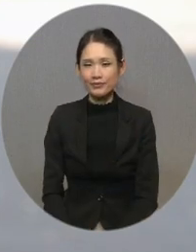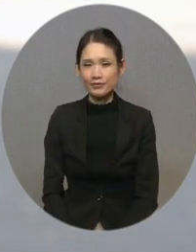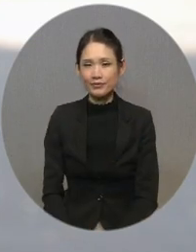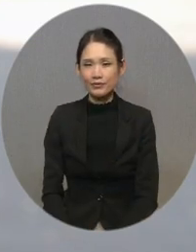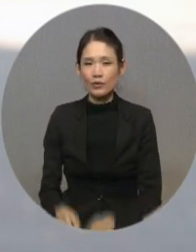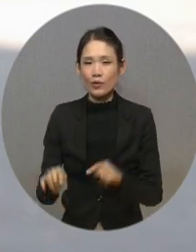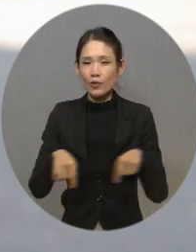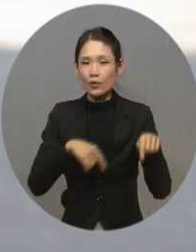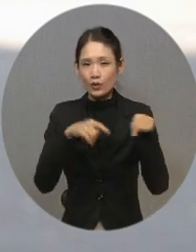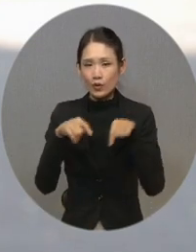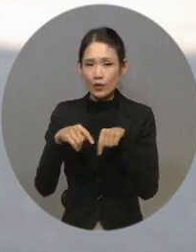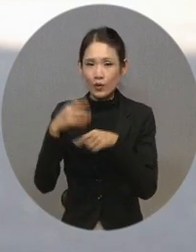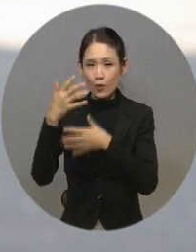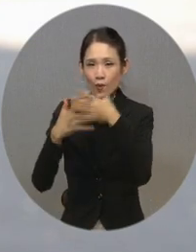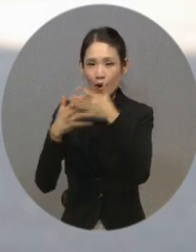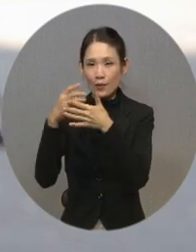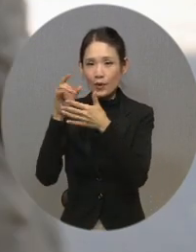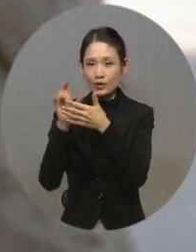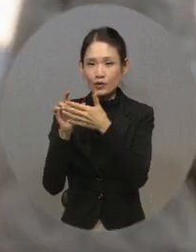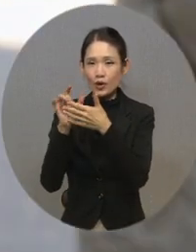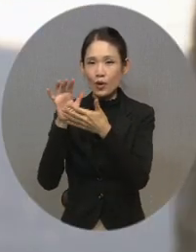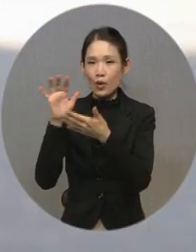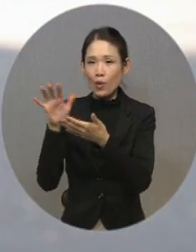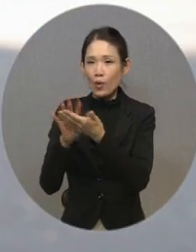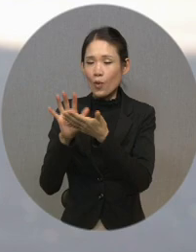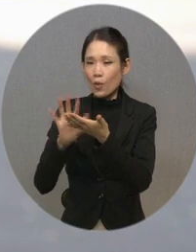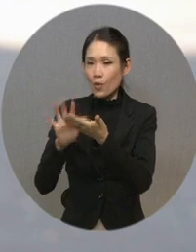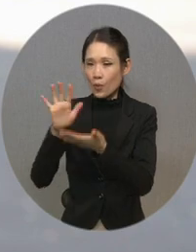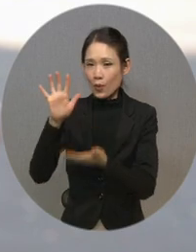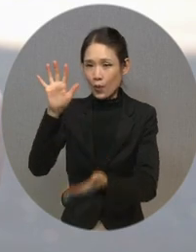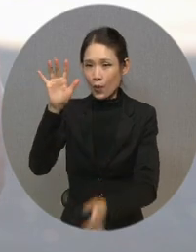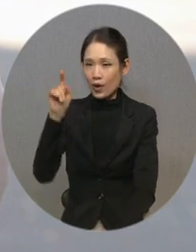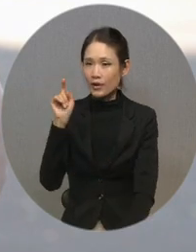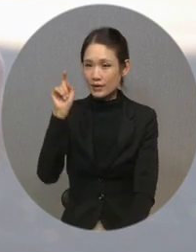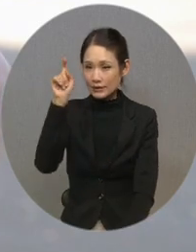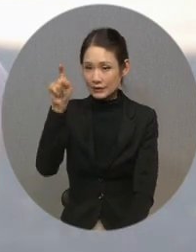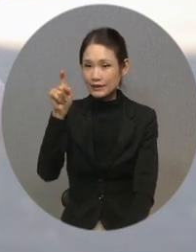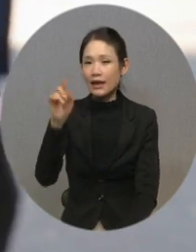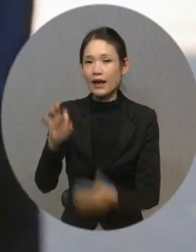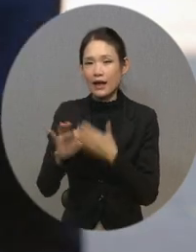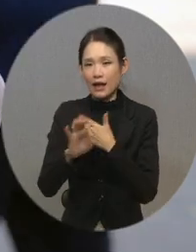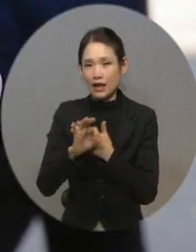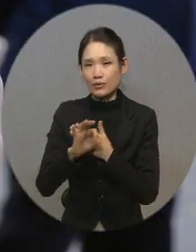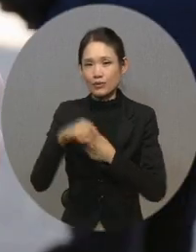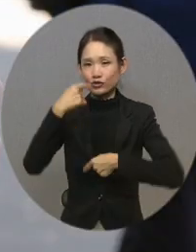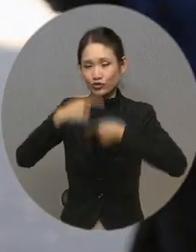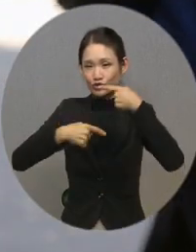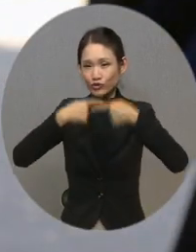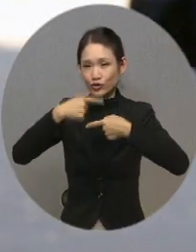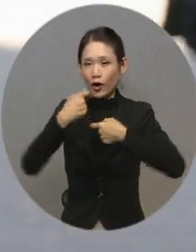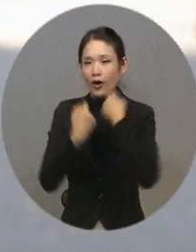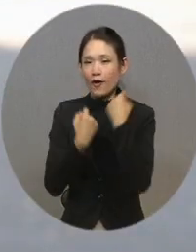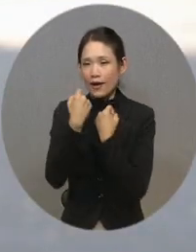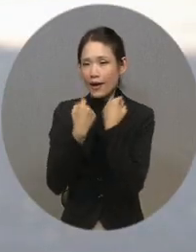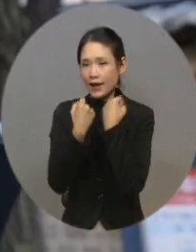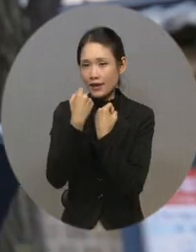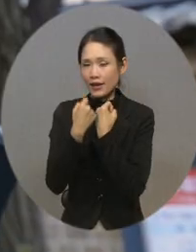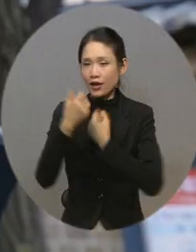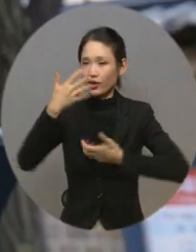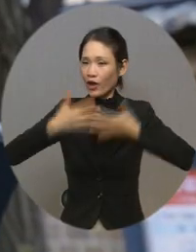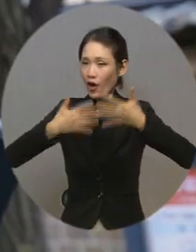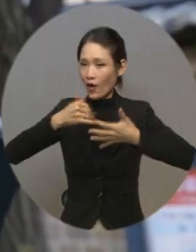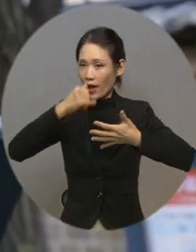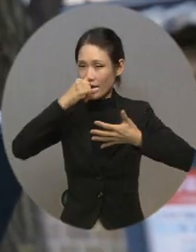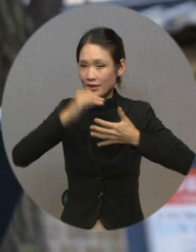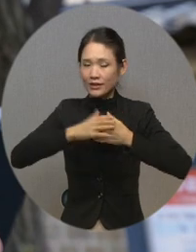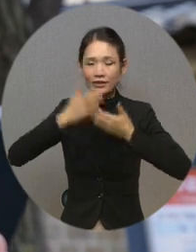오디오 가이드 화면 위 오른쪽에 보이는 수어 해설을 클릭하시면 이렇게 수어 해설 영상을 볼 수 있어서